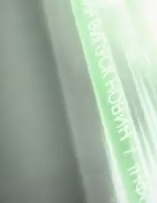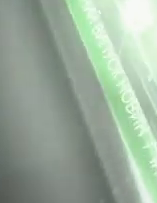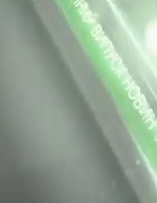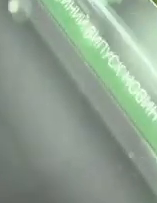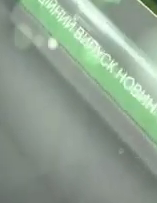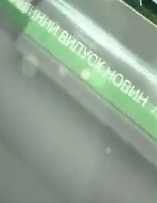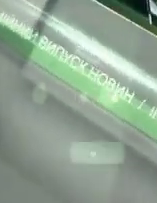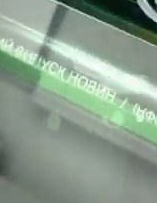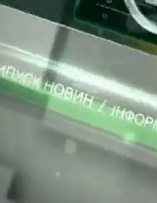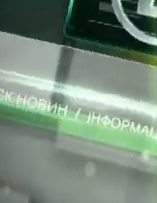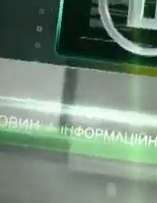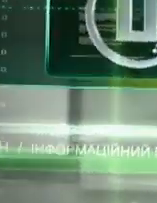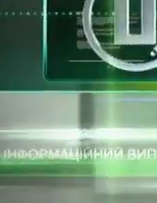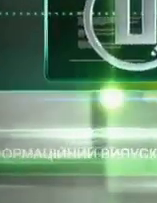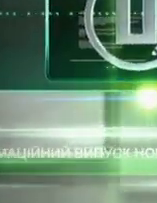Музика